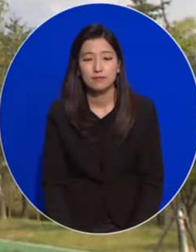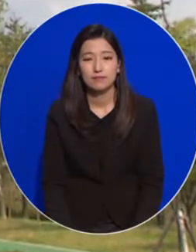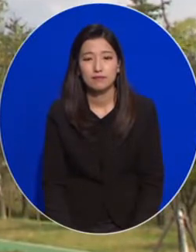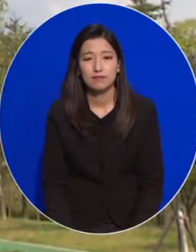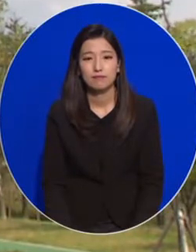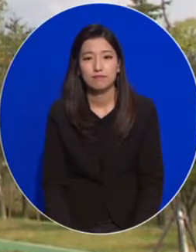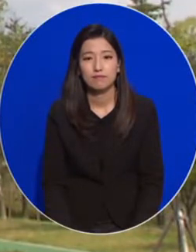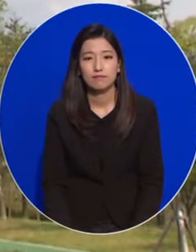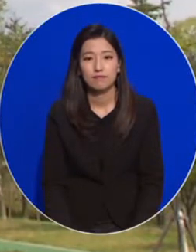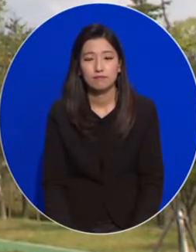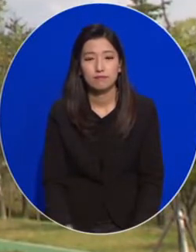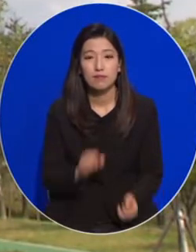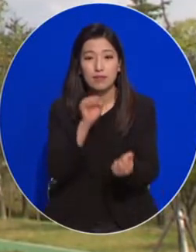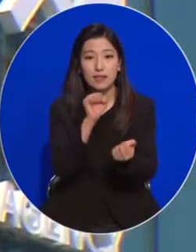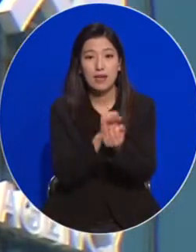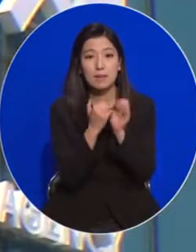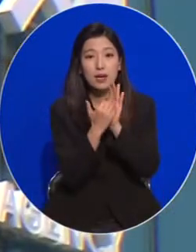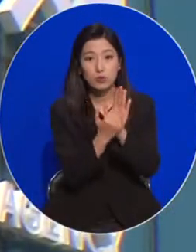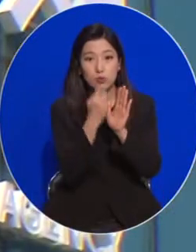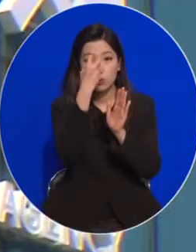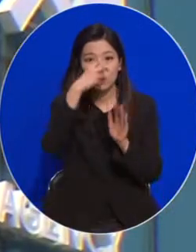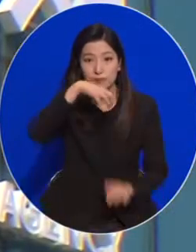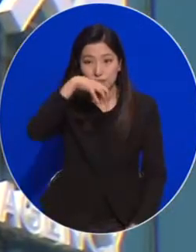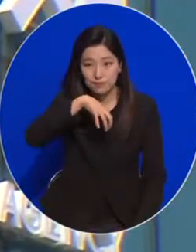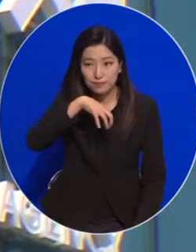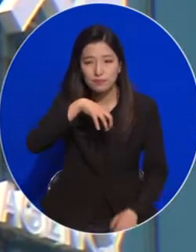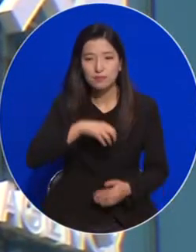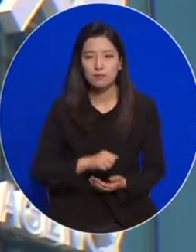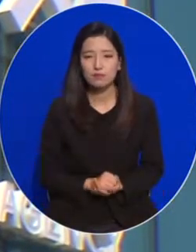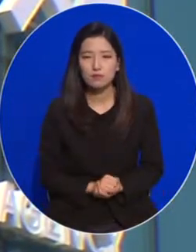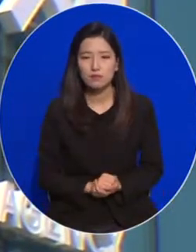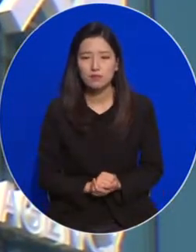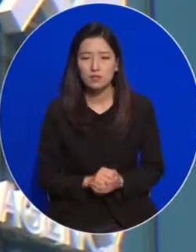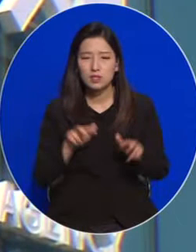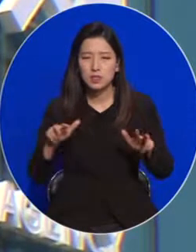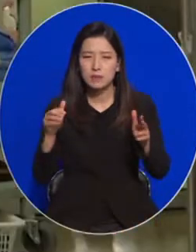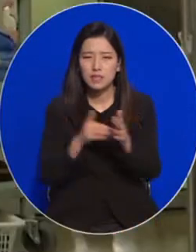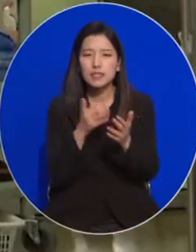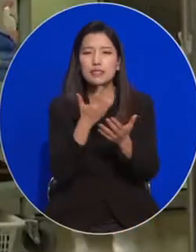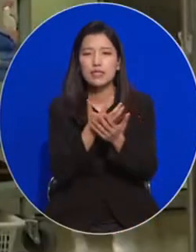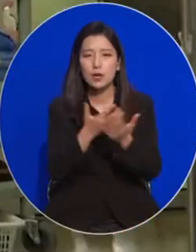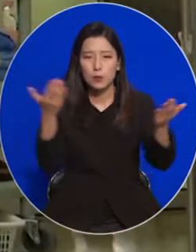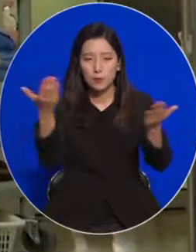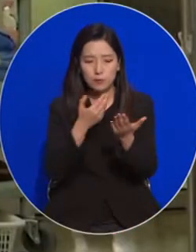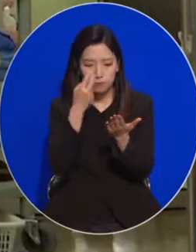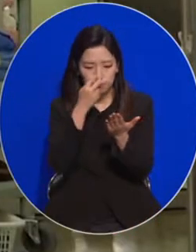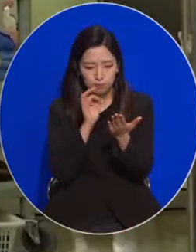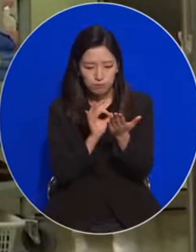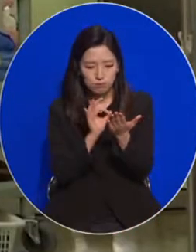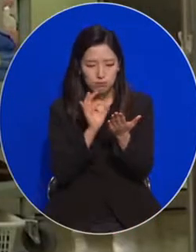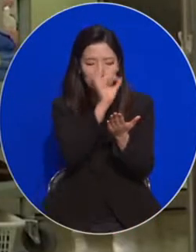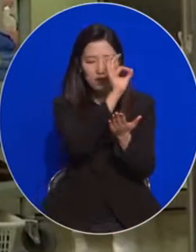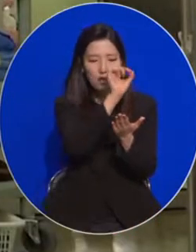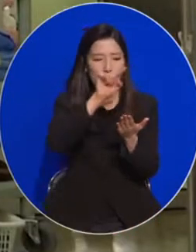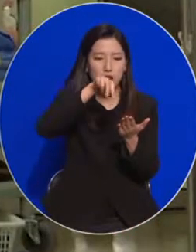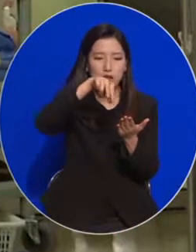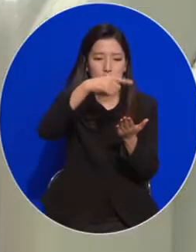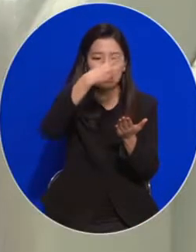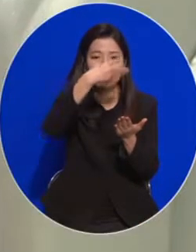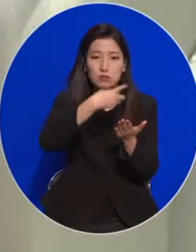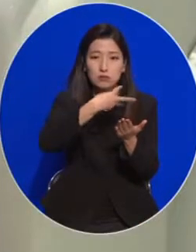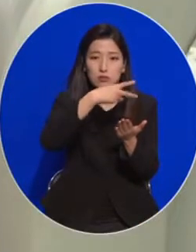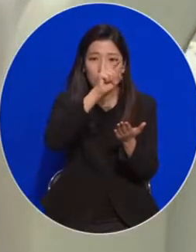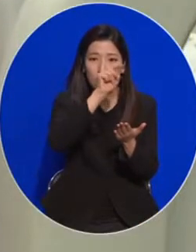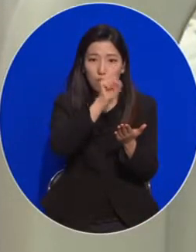예방접종 전문위원회는 지금까지 나온 국내외 자료와 사례를 검토한 결과 아스트라제네카 백신과 혈전